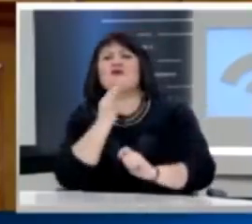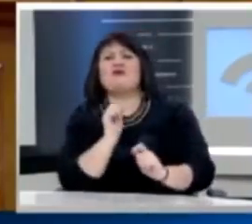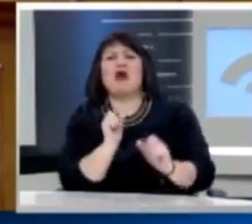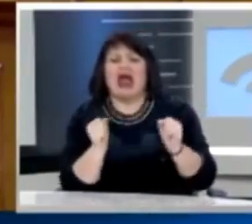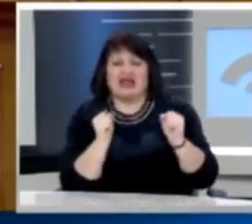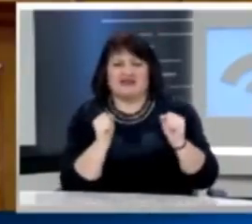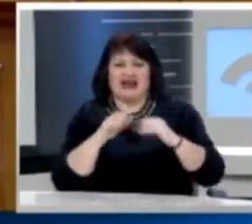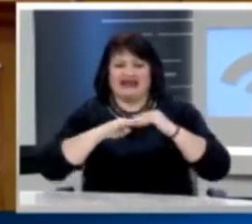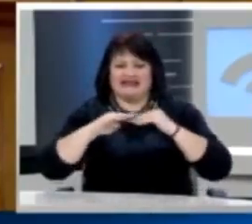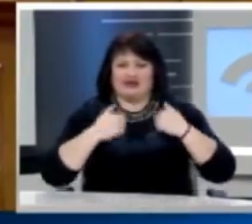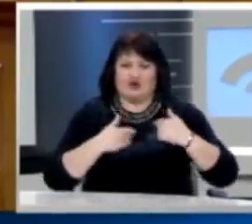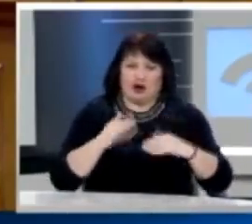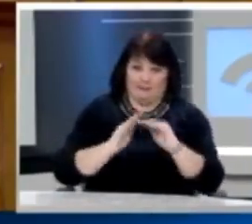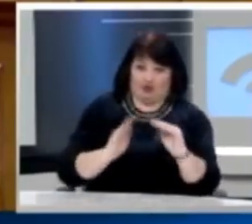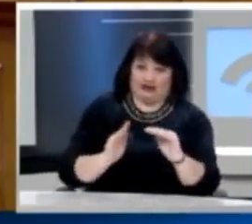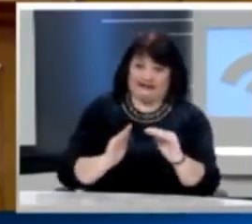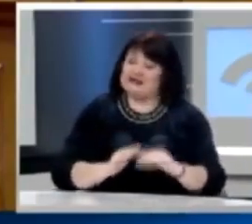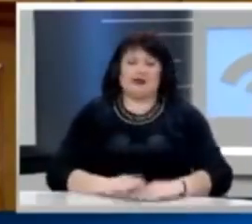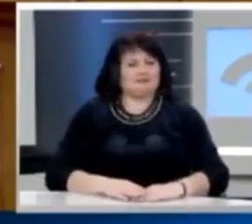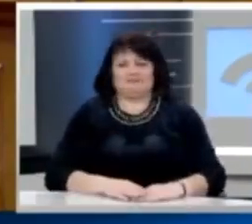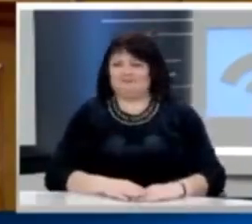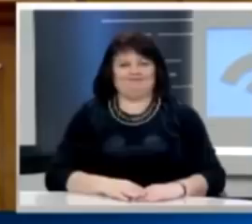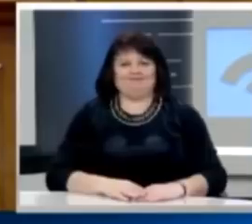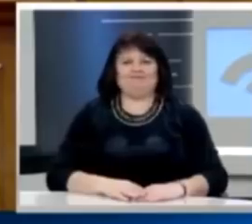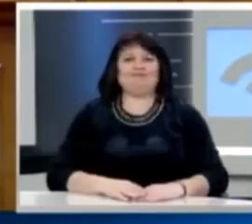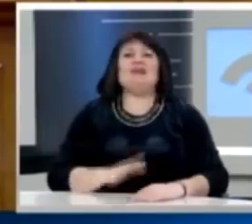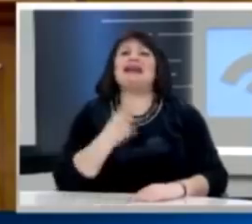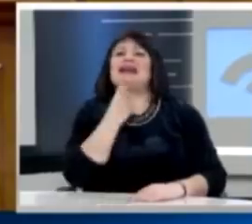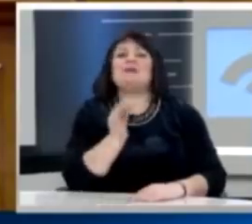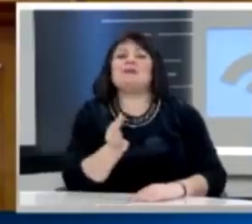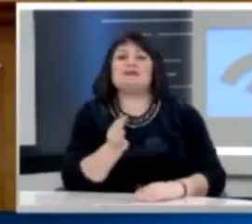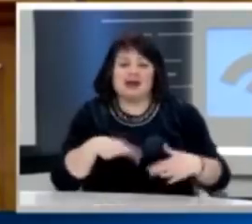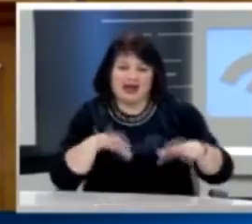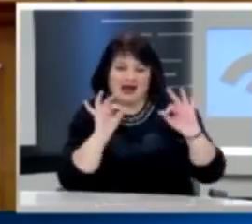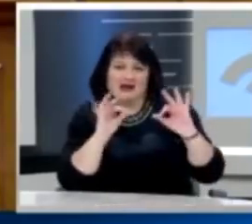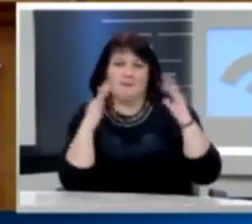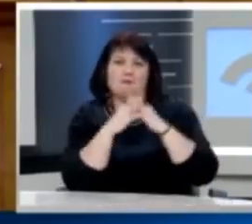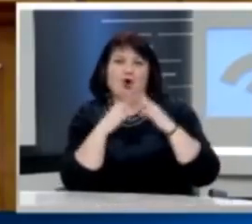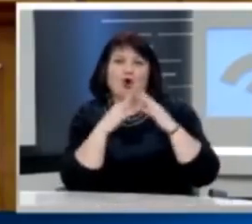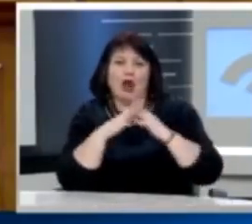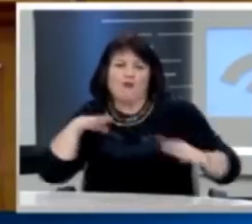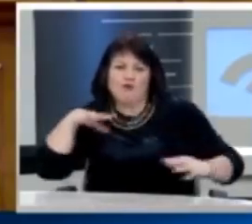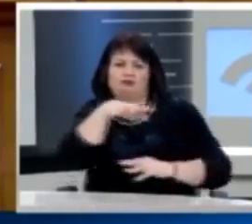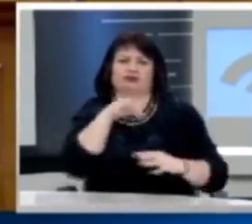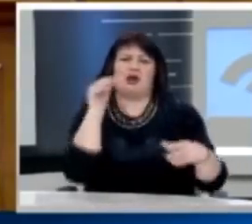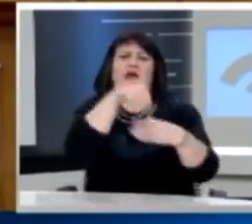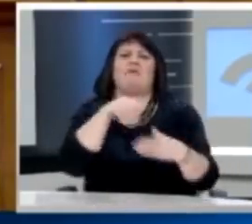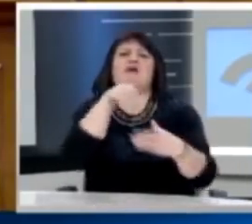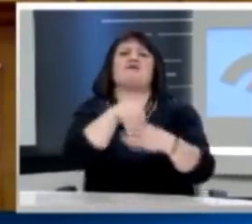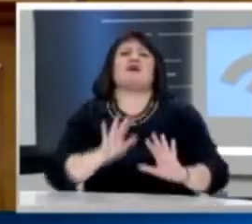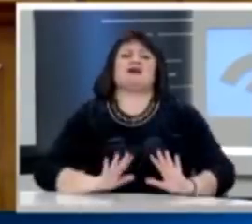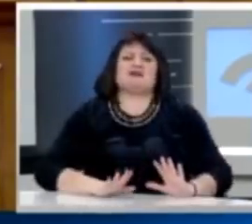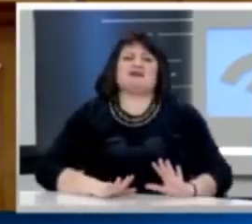χώρα και τα σύνορά μας, αλλά για να λειτουργήσουν ως ορμητήρια πολέμου επεμβάσεων, για